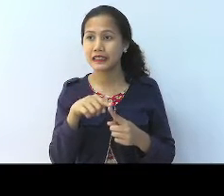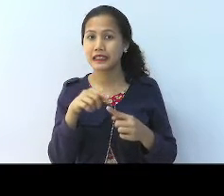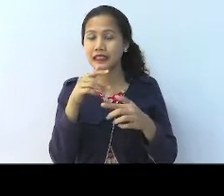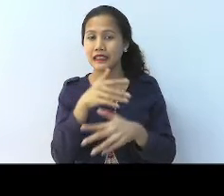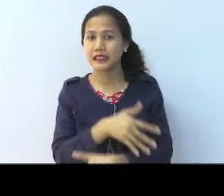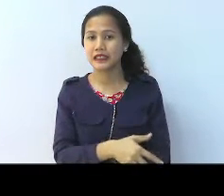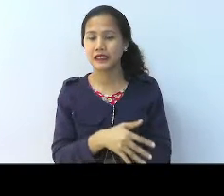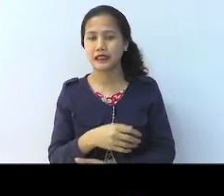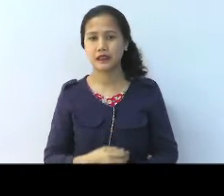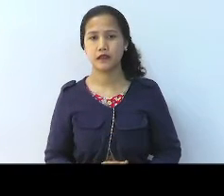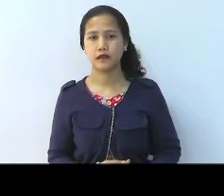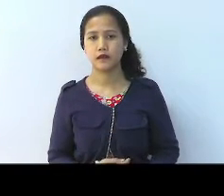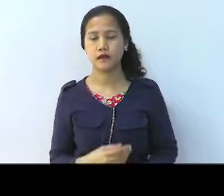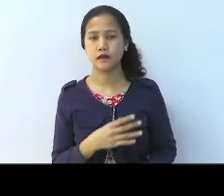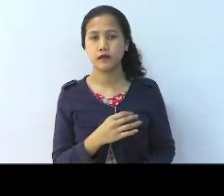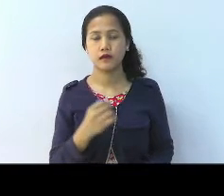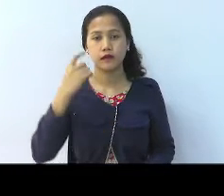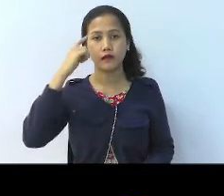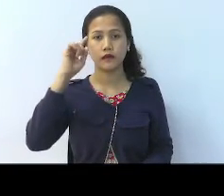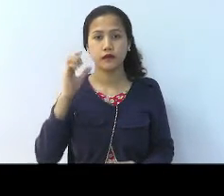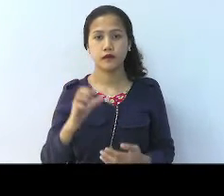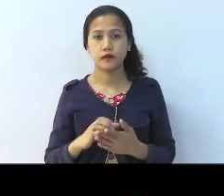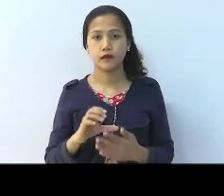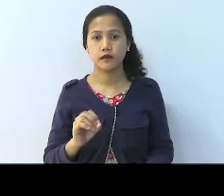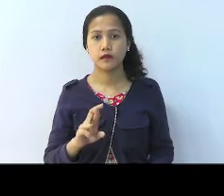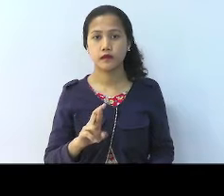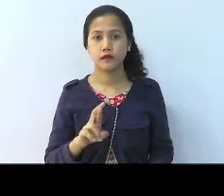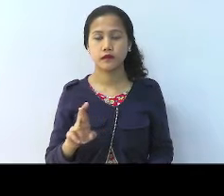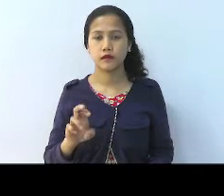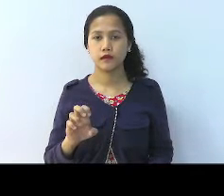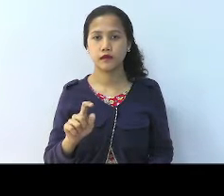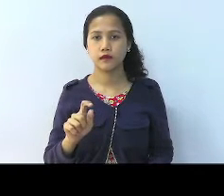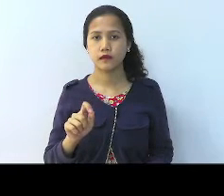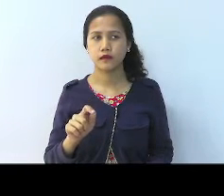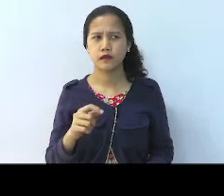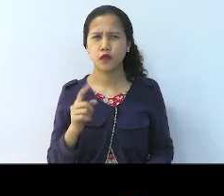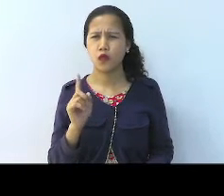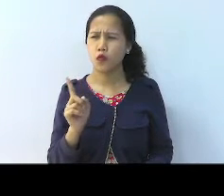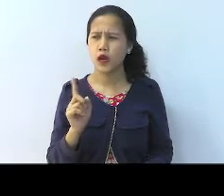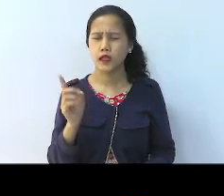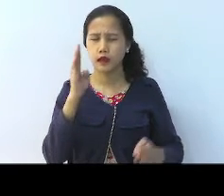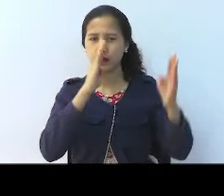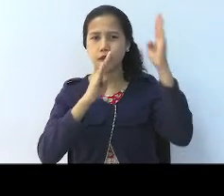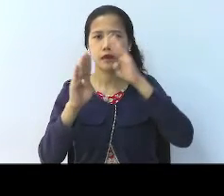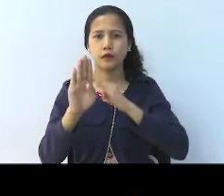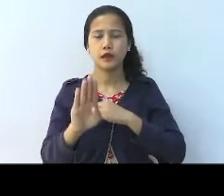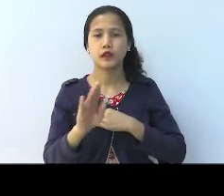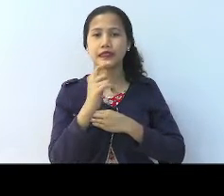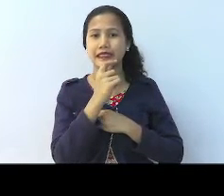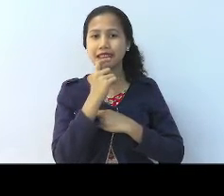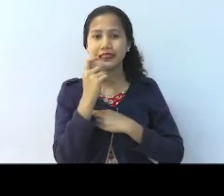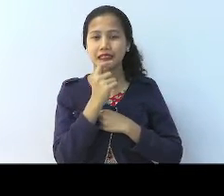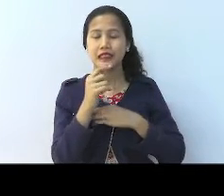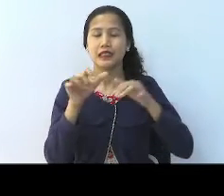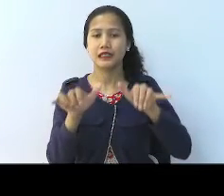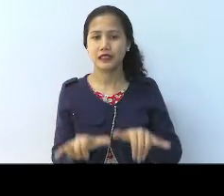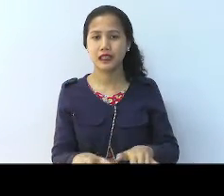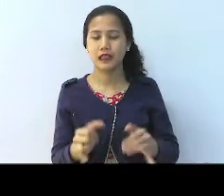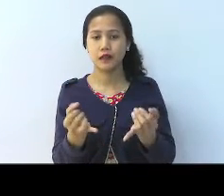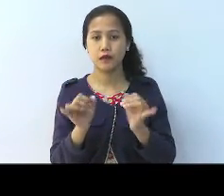para masukatan po kayo ng splint, katulad po nitong nasa ngipin ko. Yan. At mouth guard. Lalo na